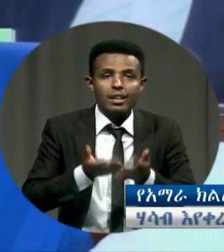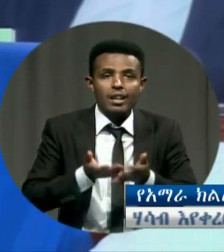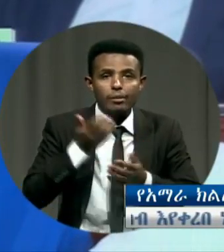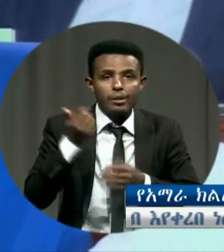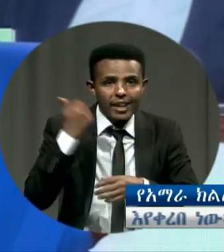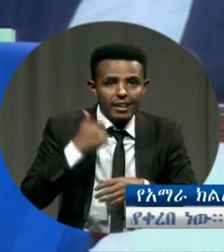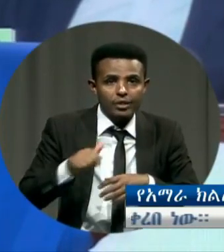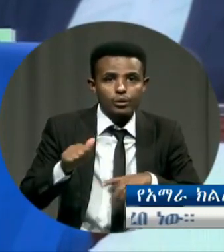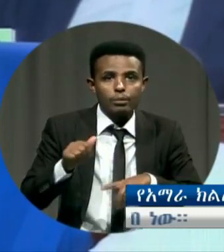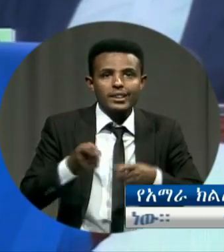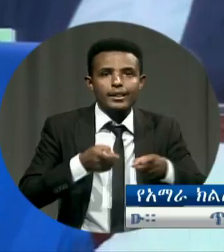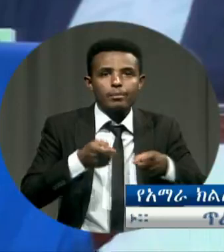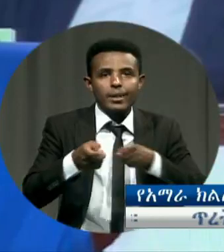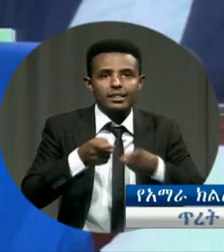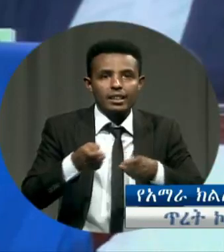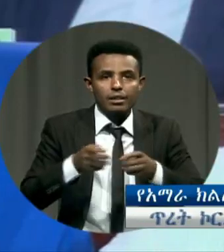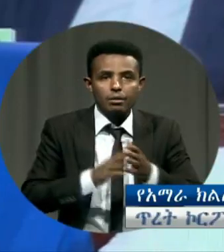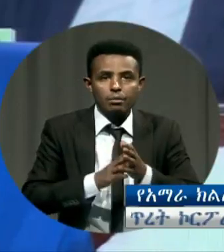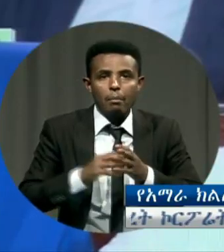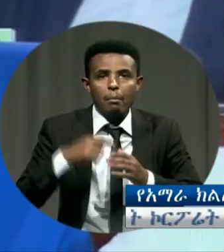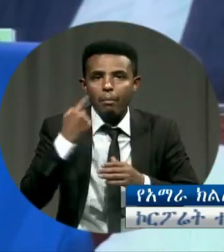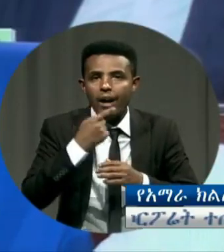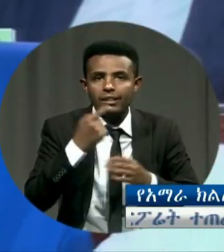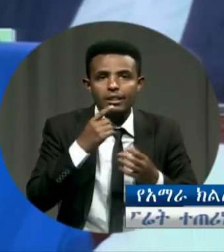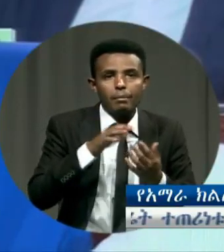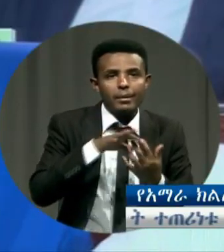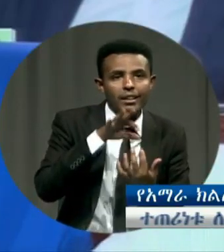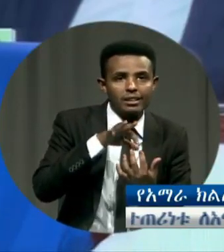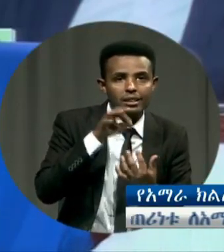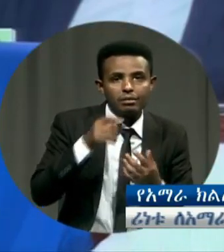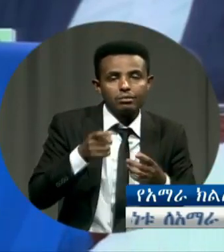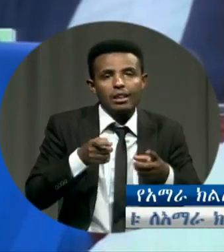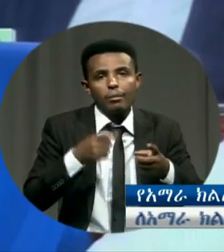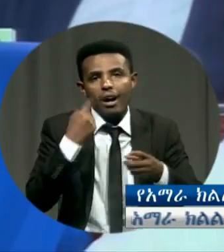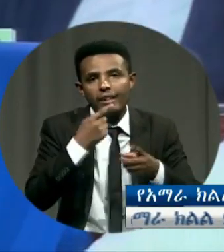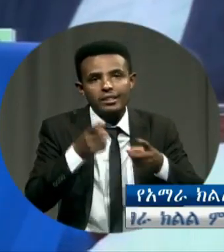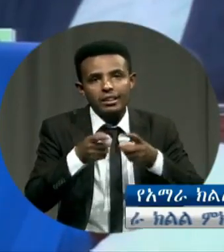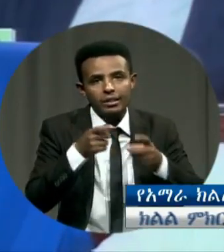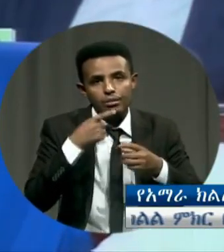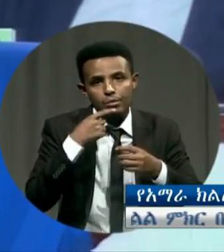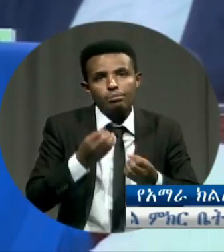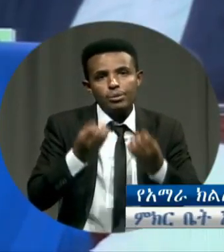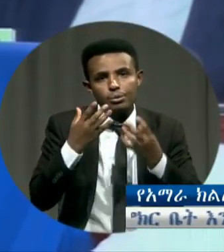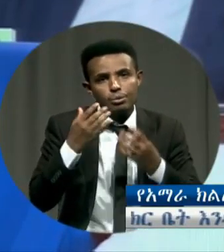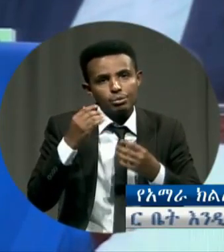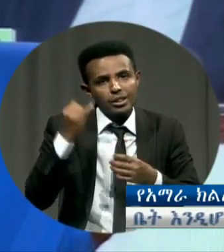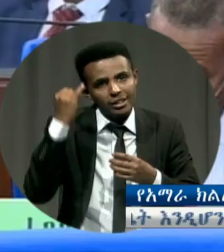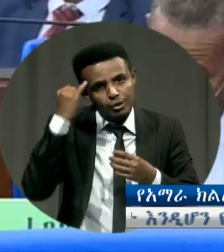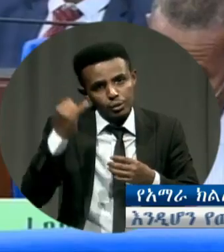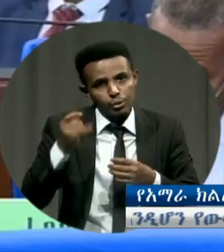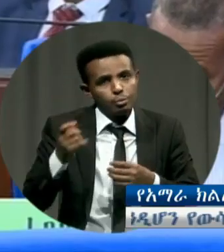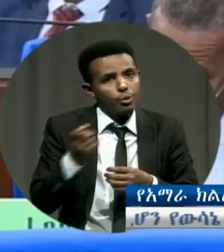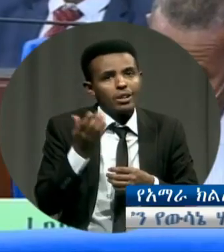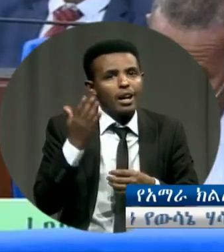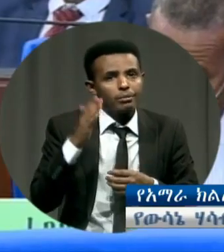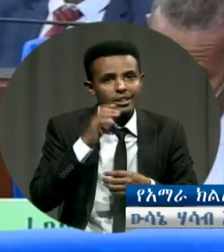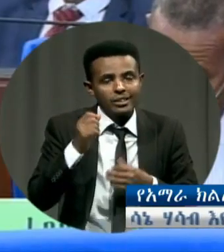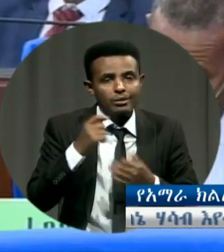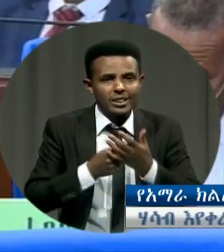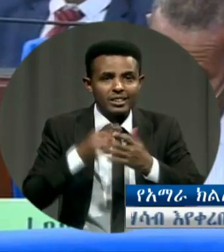ነው እንደተባለው። ማንስ የመረጠ ማን ተመረጠ የሚለው ብዙ ኢሹ መሆን ያለበት አይመስለኝም። ኢቭን እዚህ ቤትም